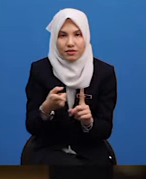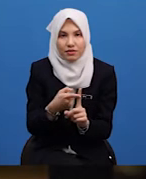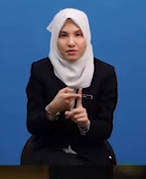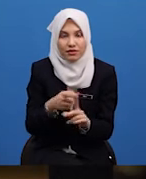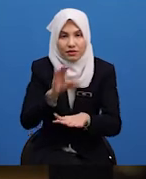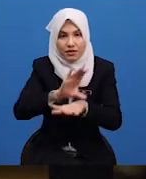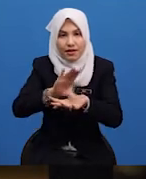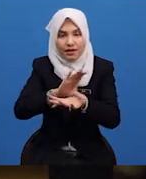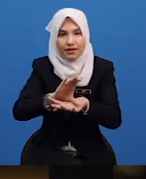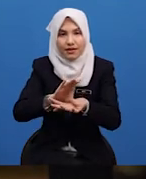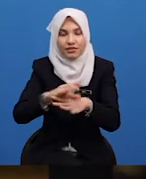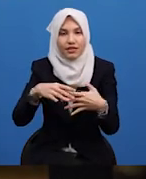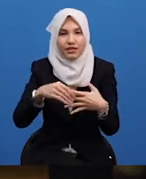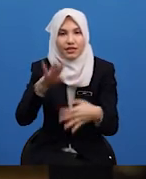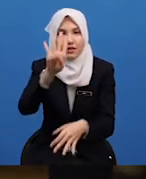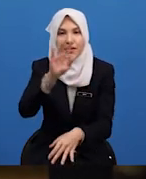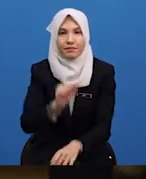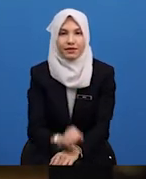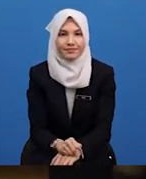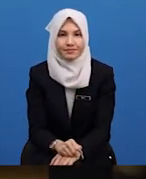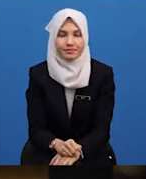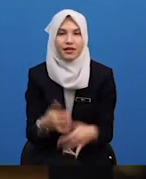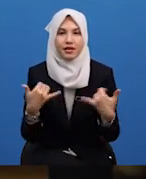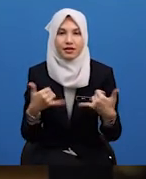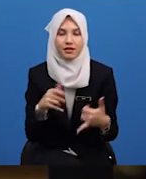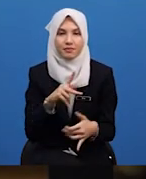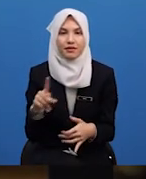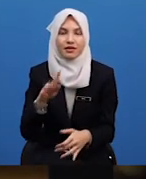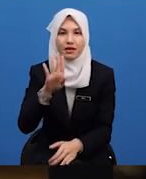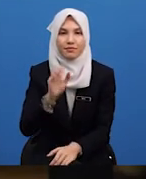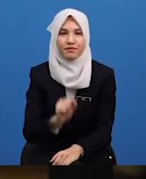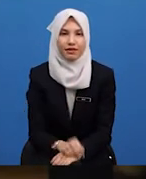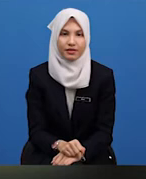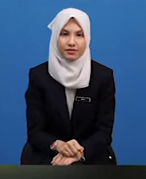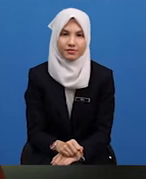jari keempat. Jadi jari keempat ini kita akan memainkan not B flat.